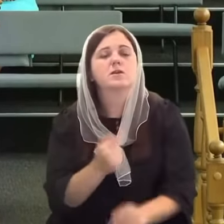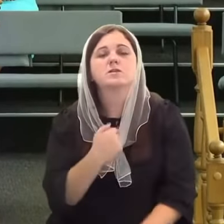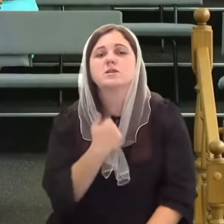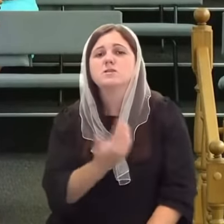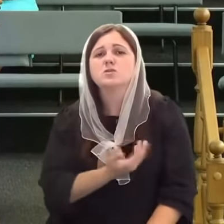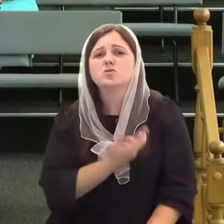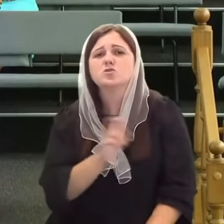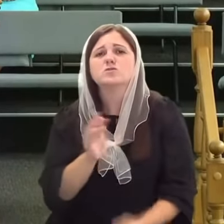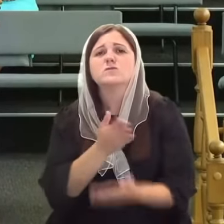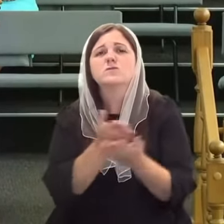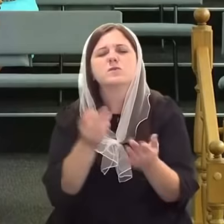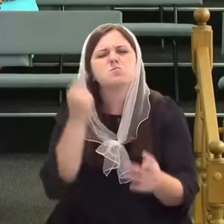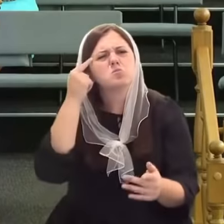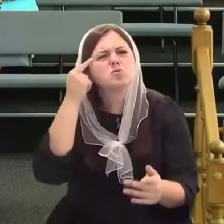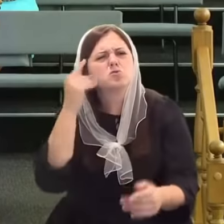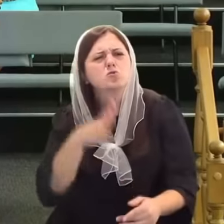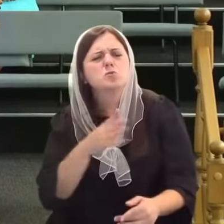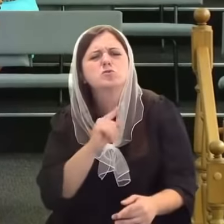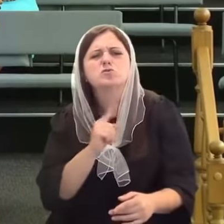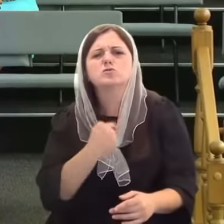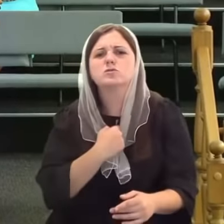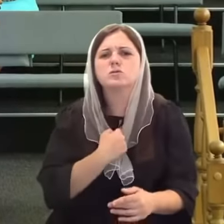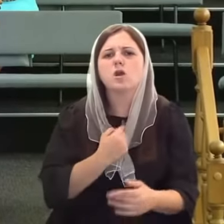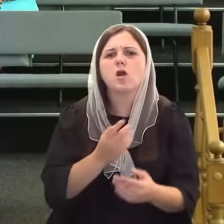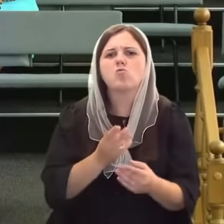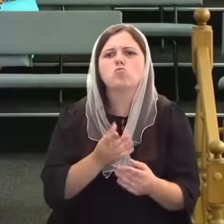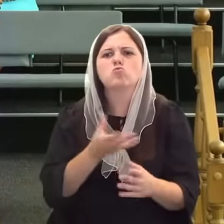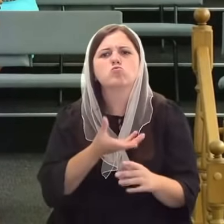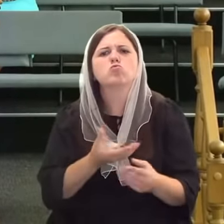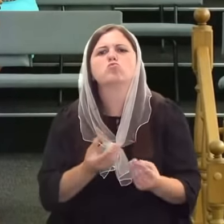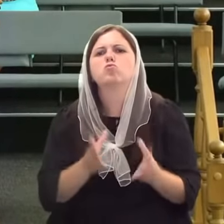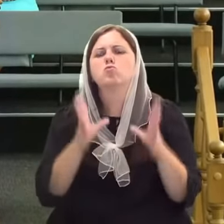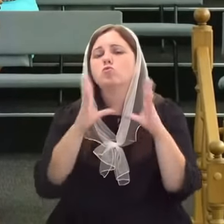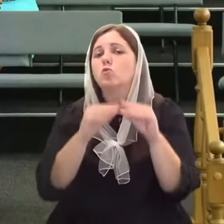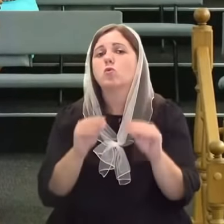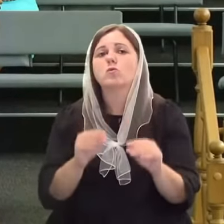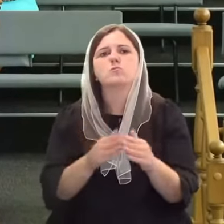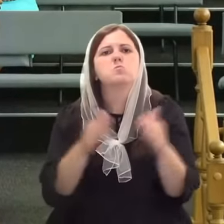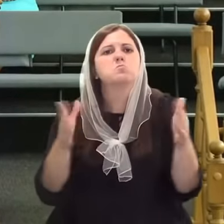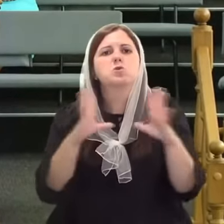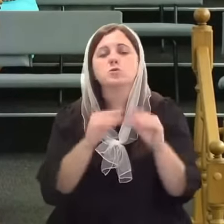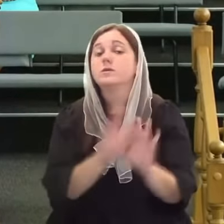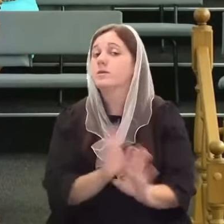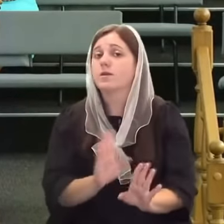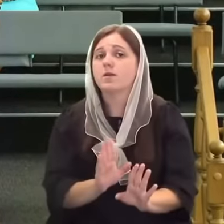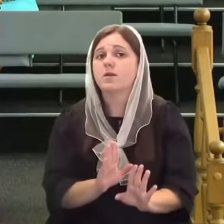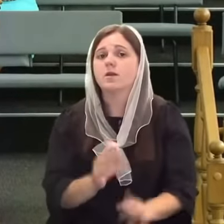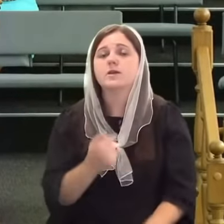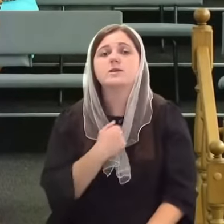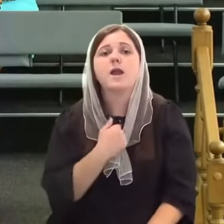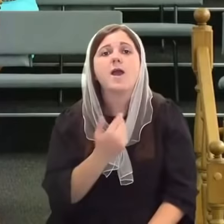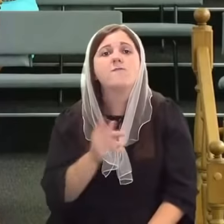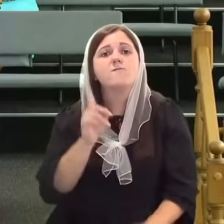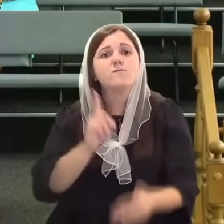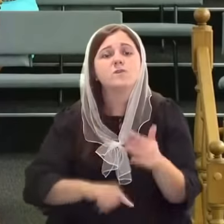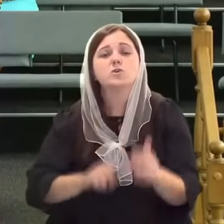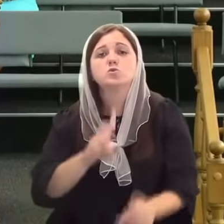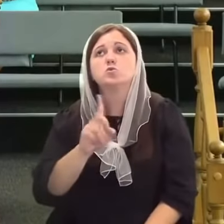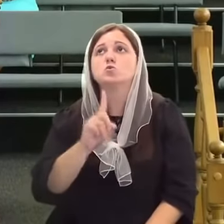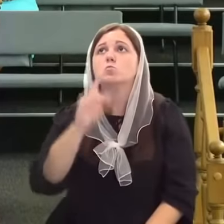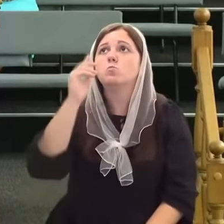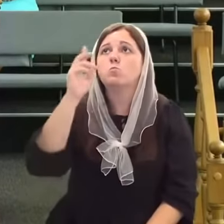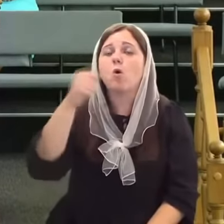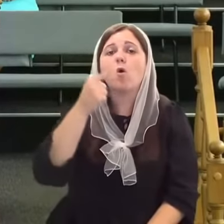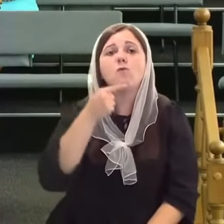из вас подумал, что я духовный или сверхдуховный. Ни в коем случае. Но я верю, что Бог говорит с каждым из